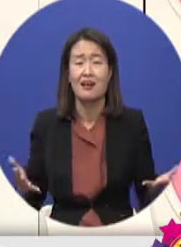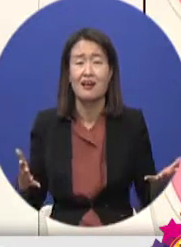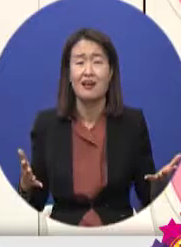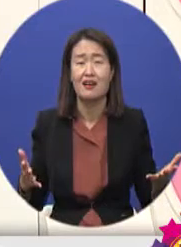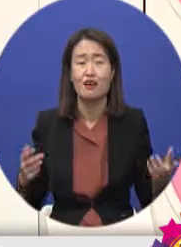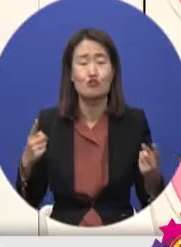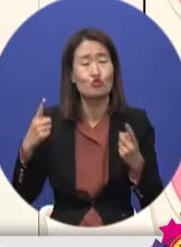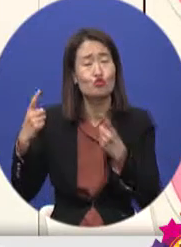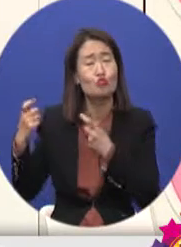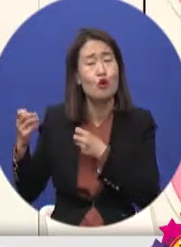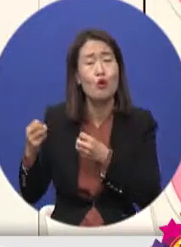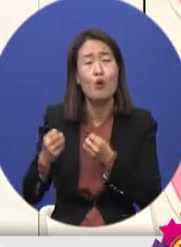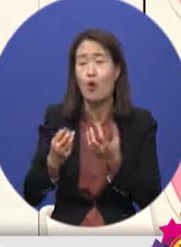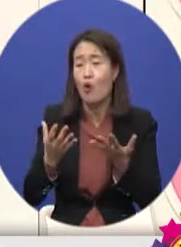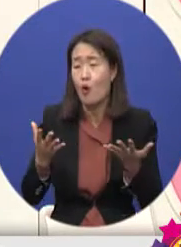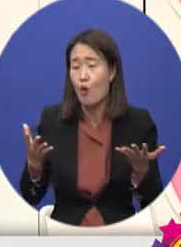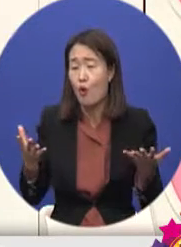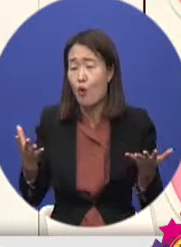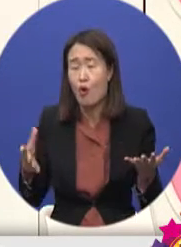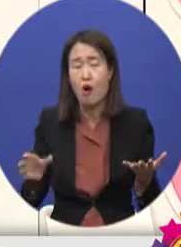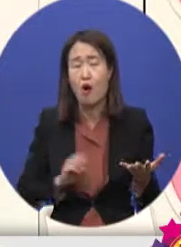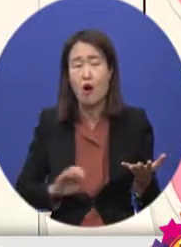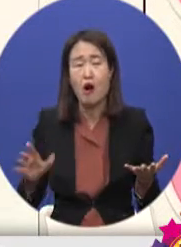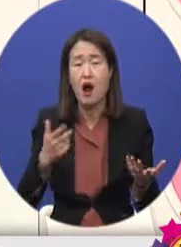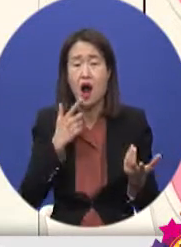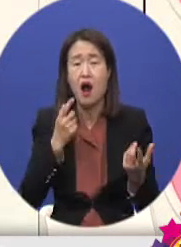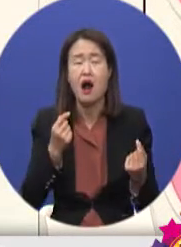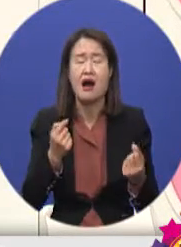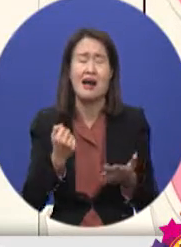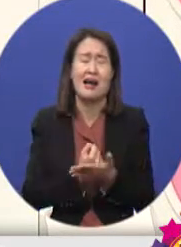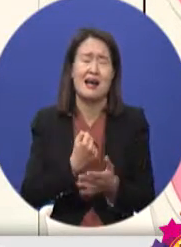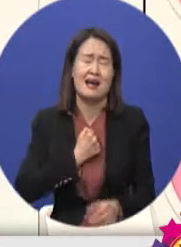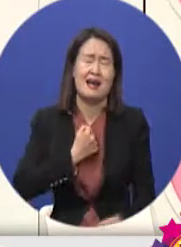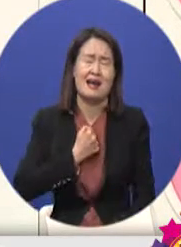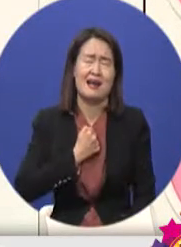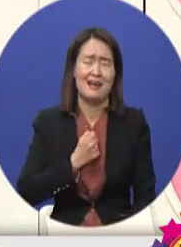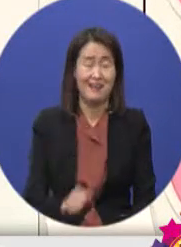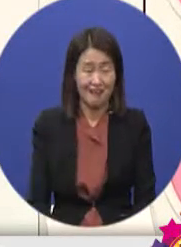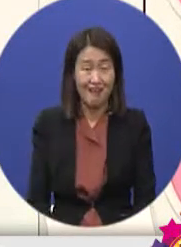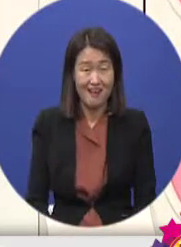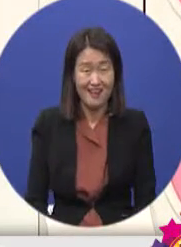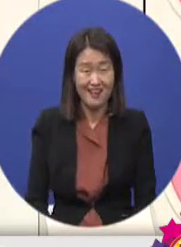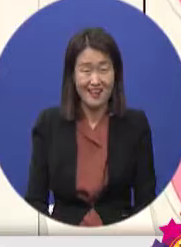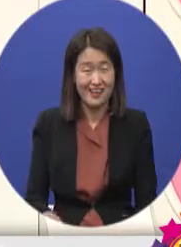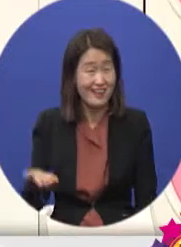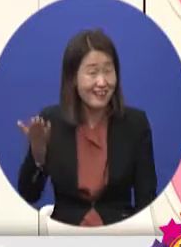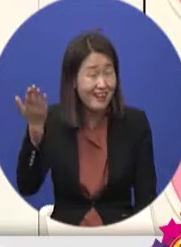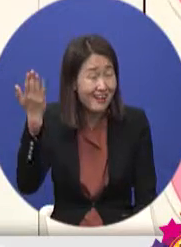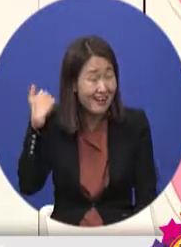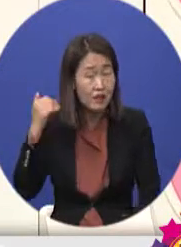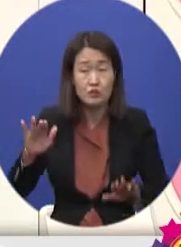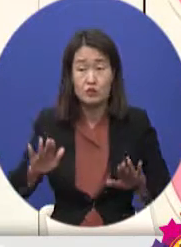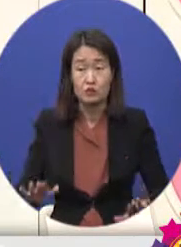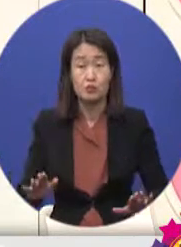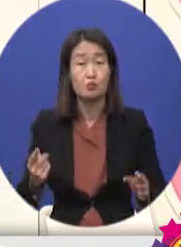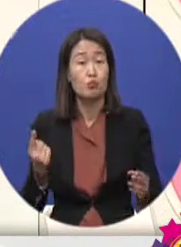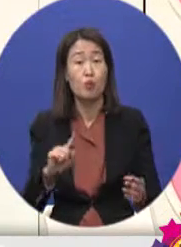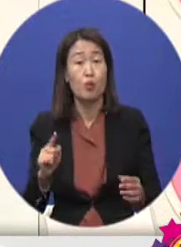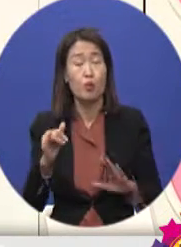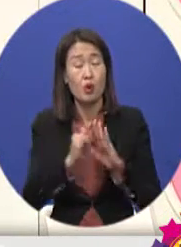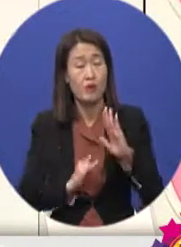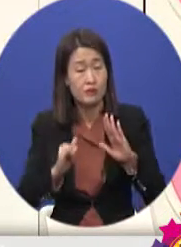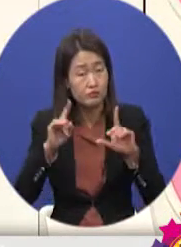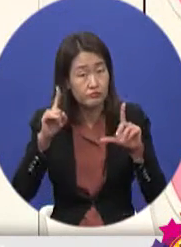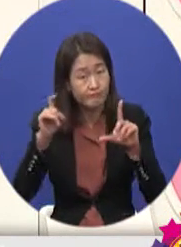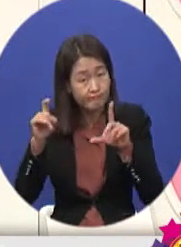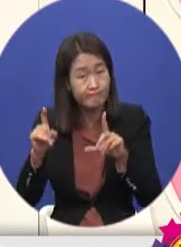추억이 다 날아갈 것 같아서 좀 답답할 때가 있는데 아, 사진점 하시는구나. 예전에 예, 예. 비해서 어떠세요? 가족 사진 같은